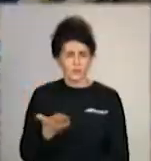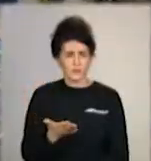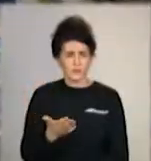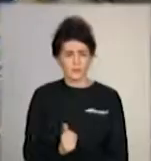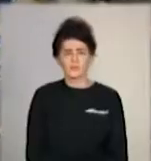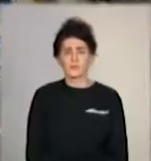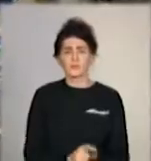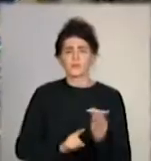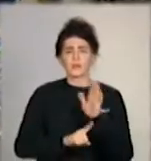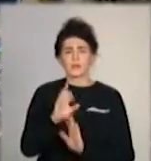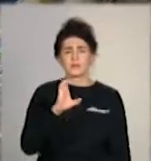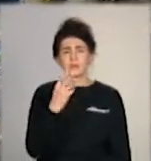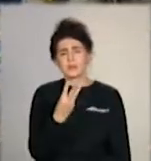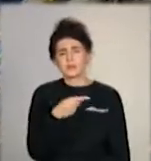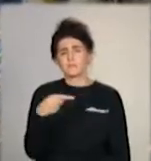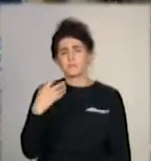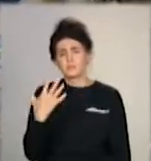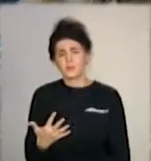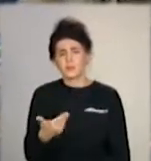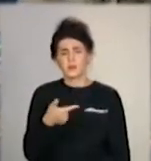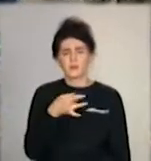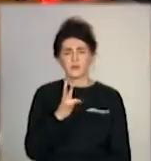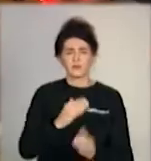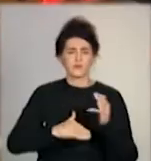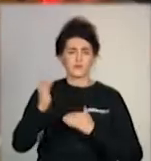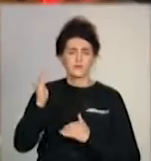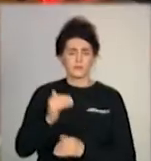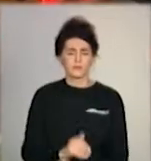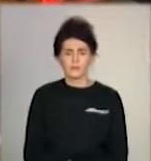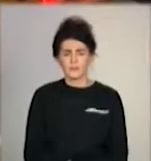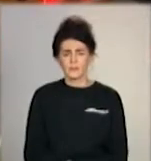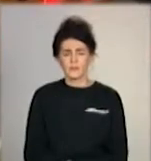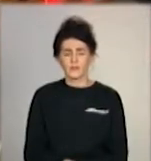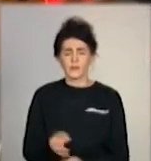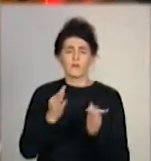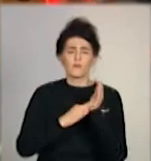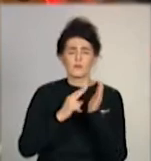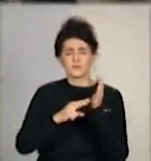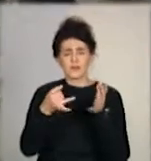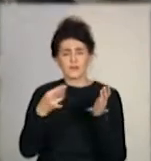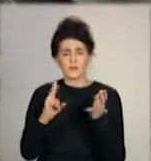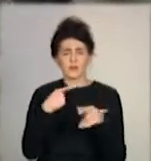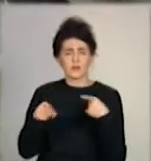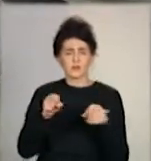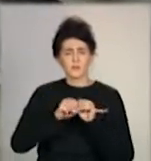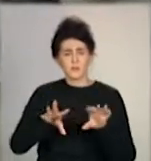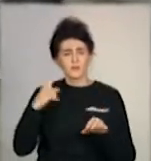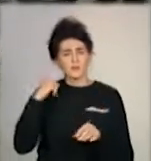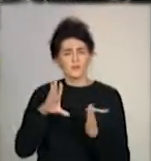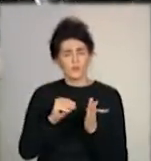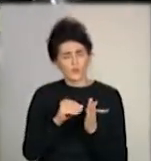От 3-5 гривен выше. 80 гривень вартують велосипедні ліхтарі та